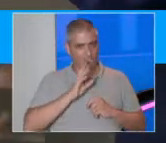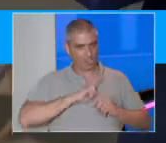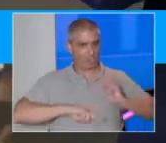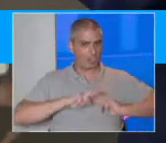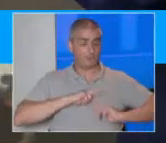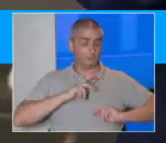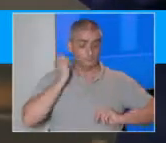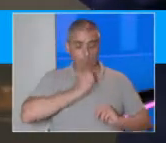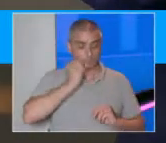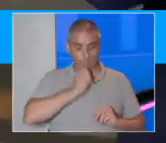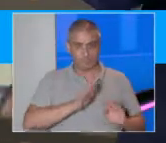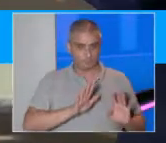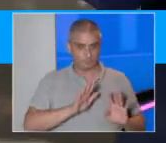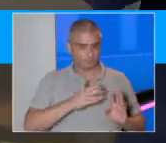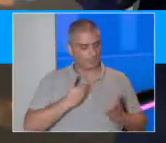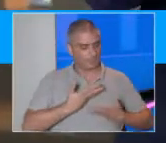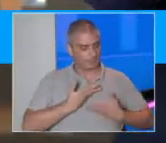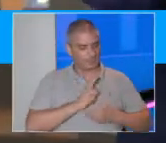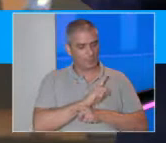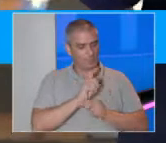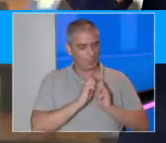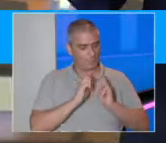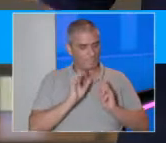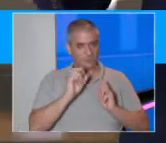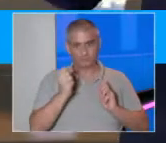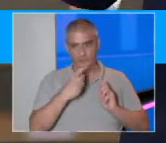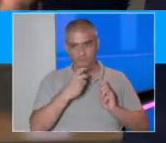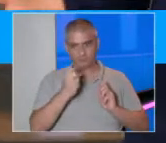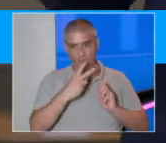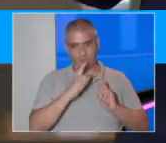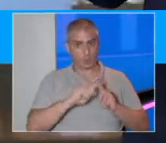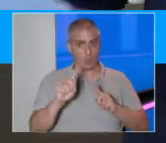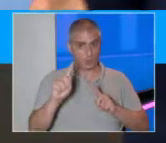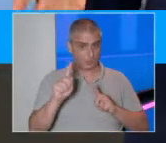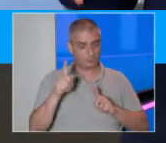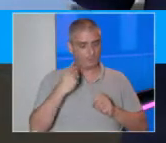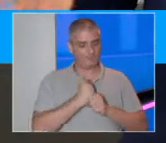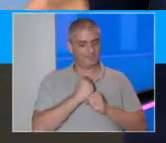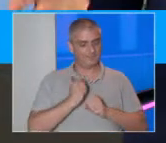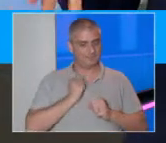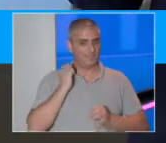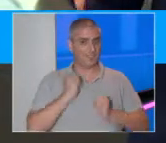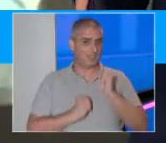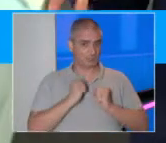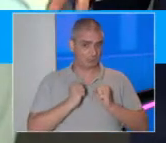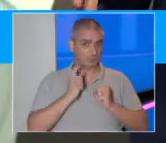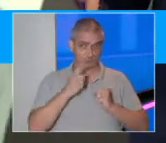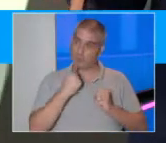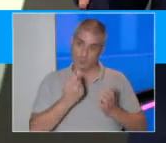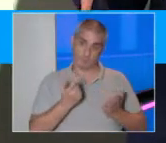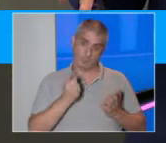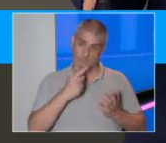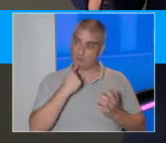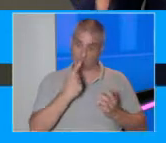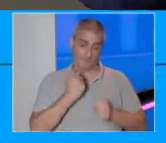ונכיל יום-יום, נחיל תקופה של שבוע, שבועיים, חודש של מבצע צבאי קשה.